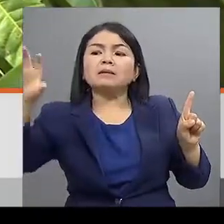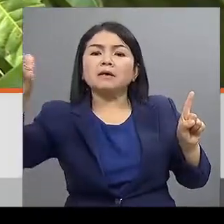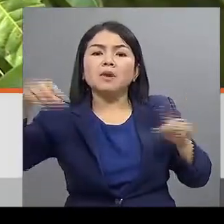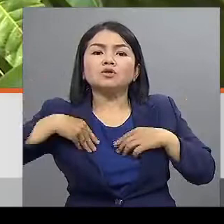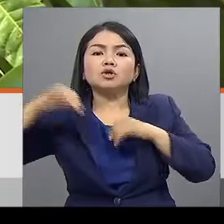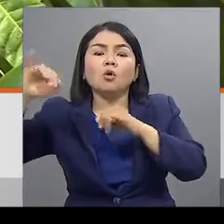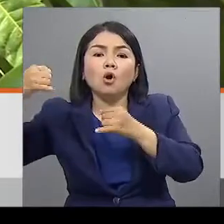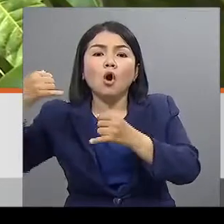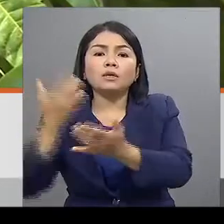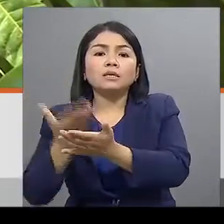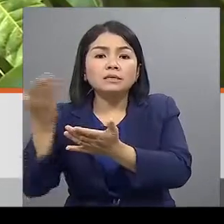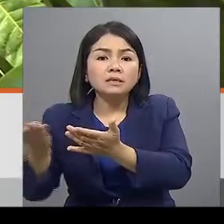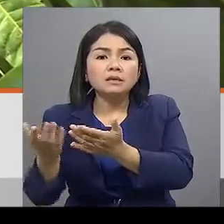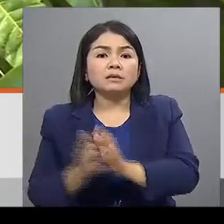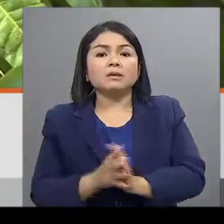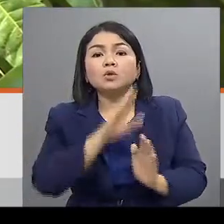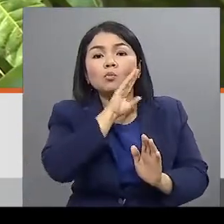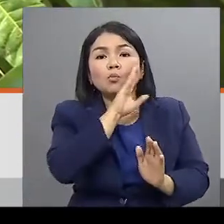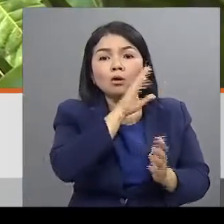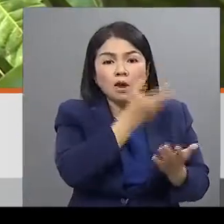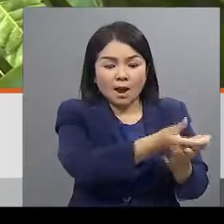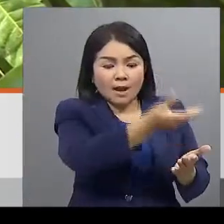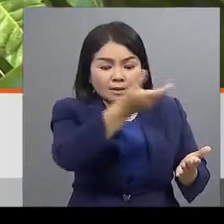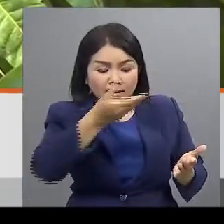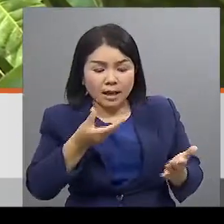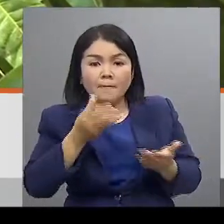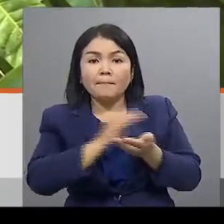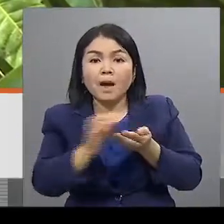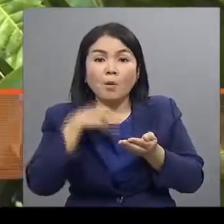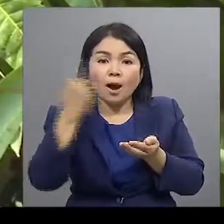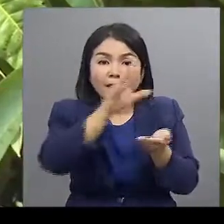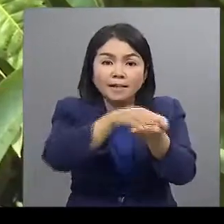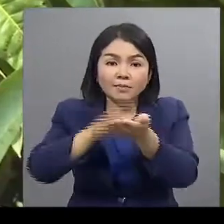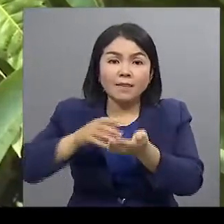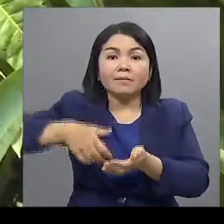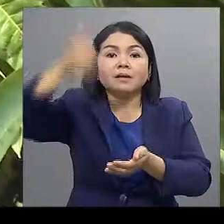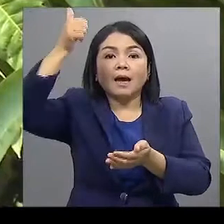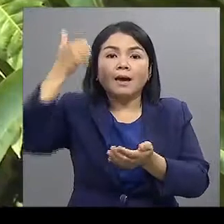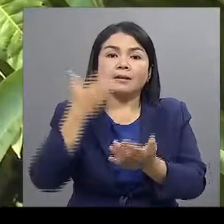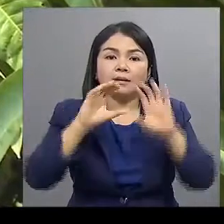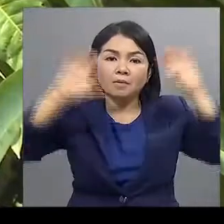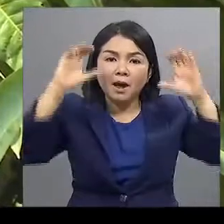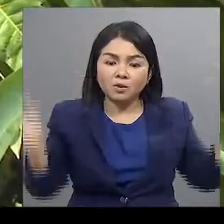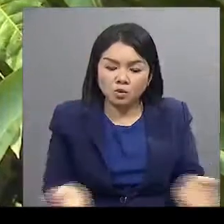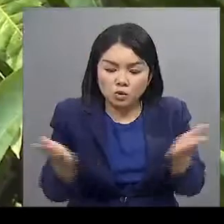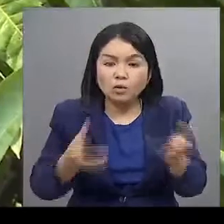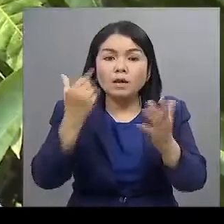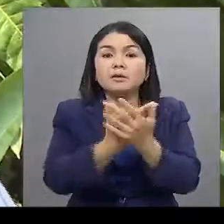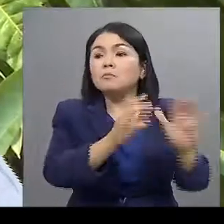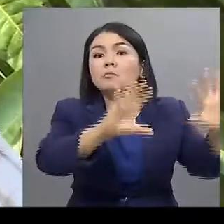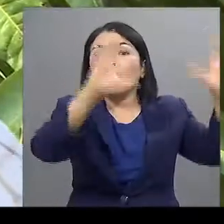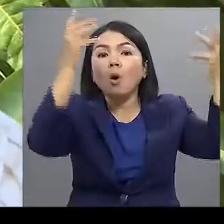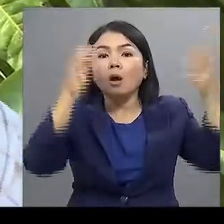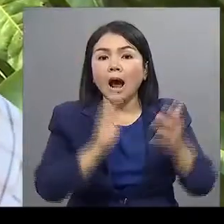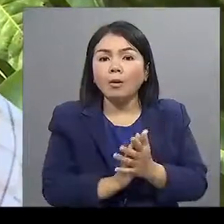อนหนึ่งพอมะม่วงใครที่ออกก่อนเนี่ยก็จะได้รับการอุดหนุนไปก่อนเงินหมดพวกที่ออกมาหลัง